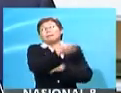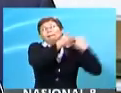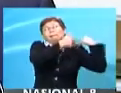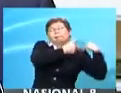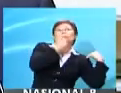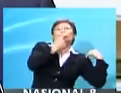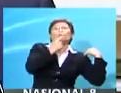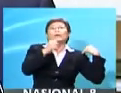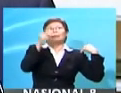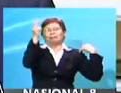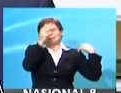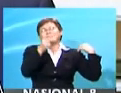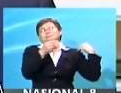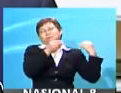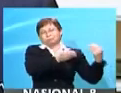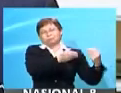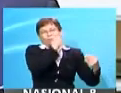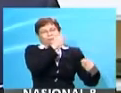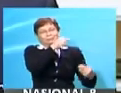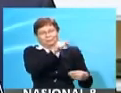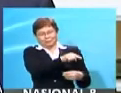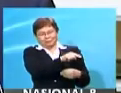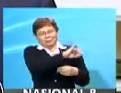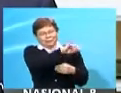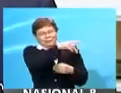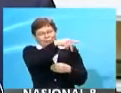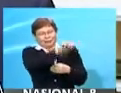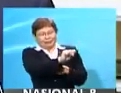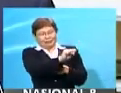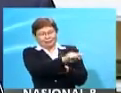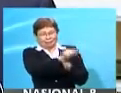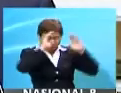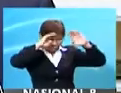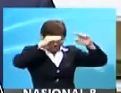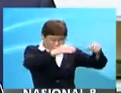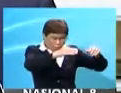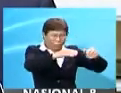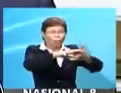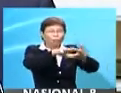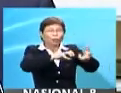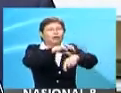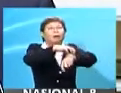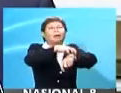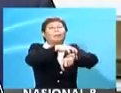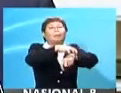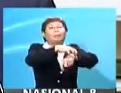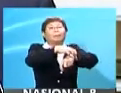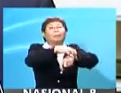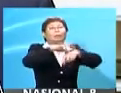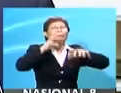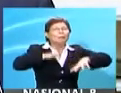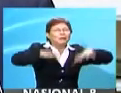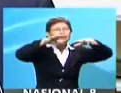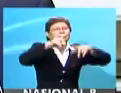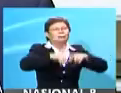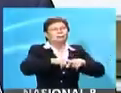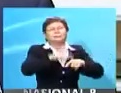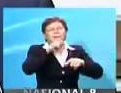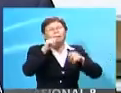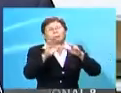akan memberikan tumpuan soalcana alam ini yang tidak lagi